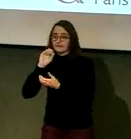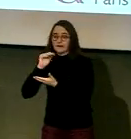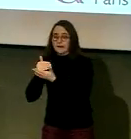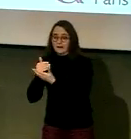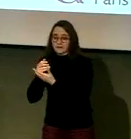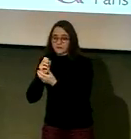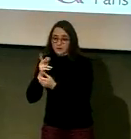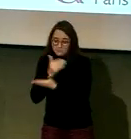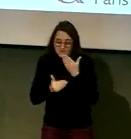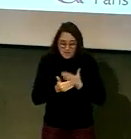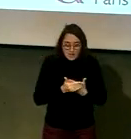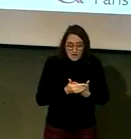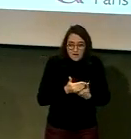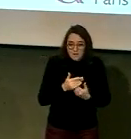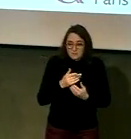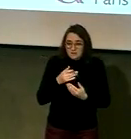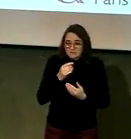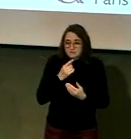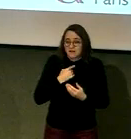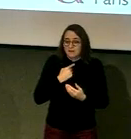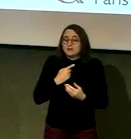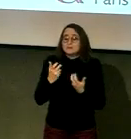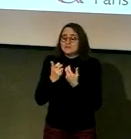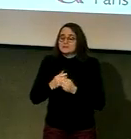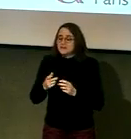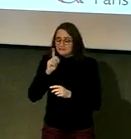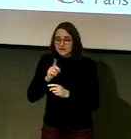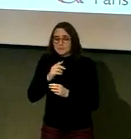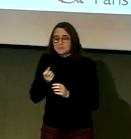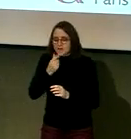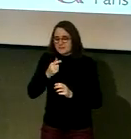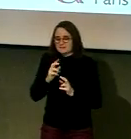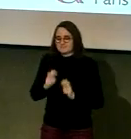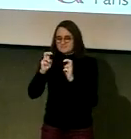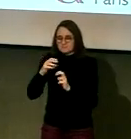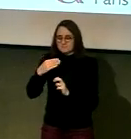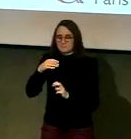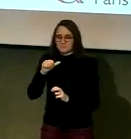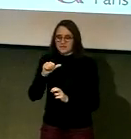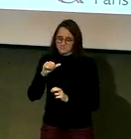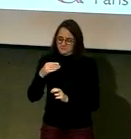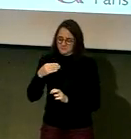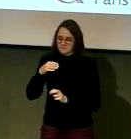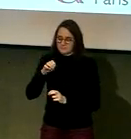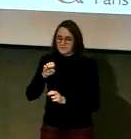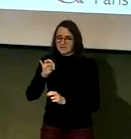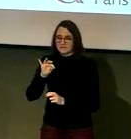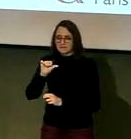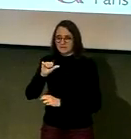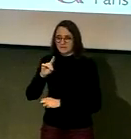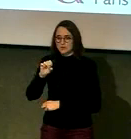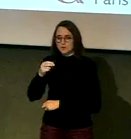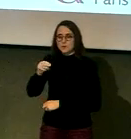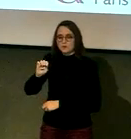qui est dépendante de la méthadone, on va même augmenter les doses de méthadone pour ne pas faire souffrir du manque. Donc, ce n'est pas